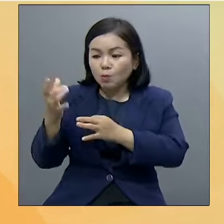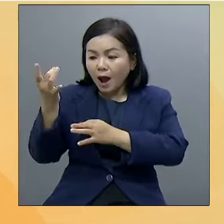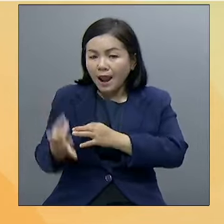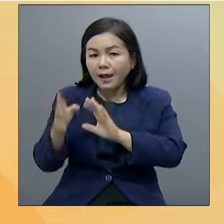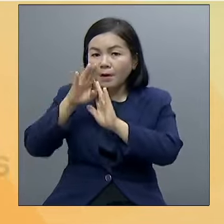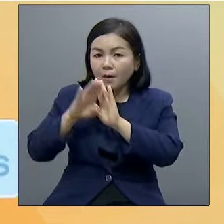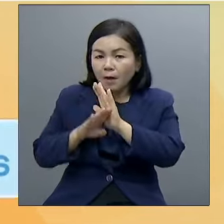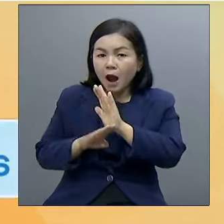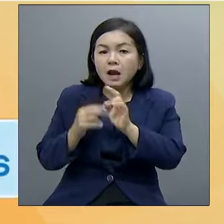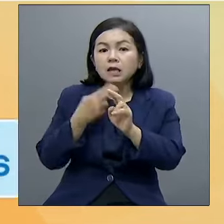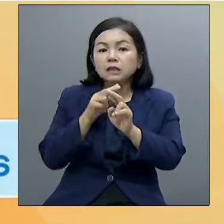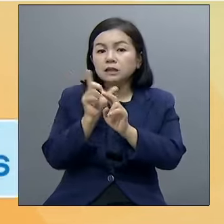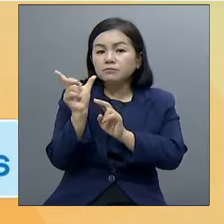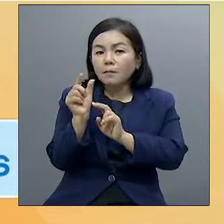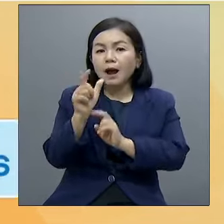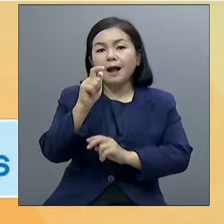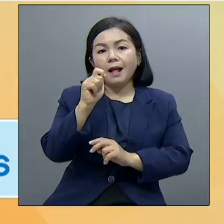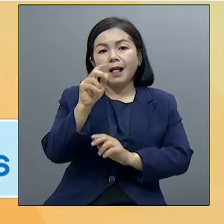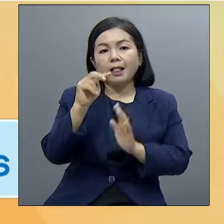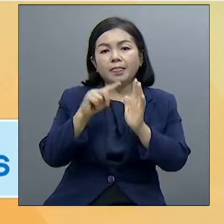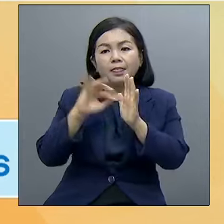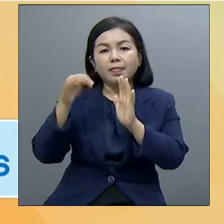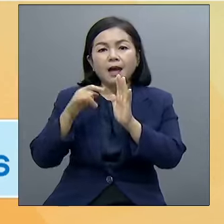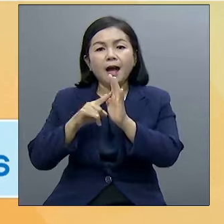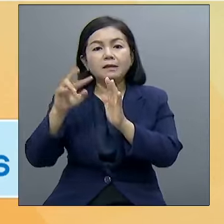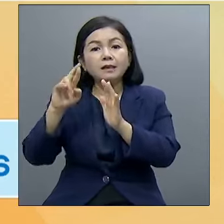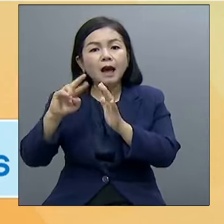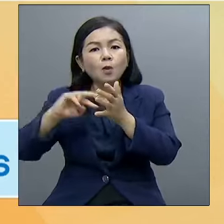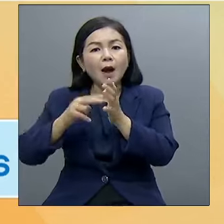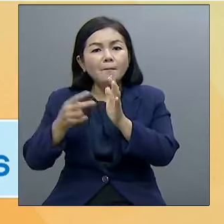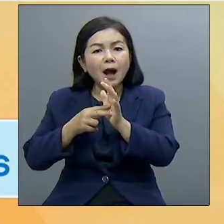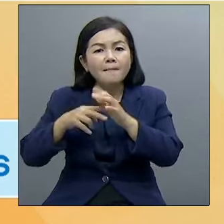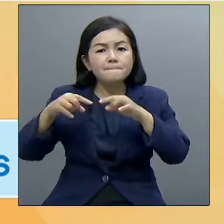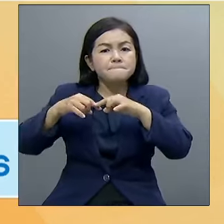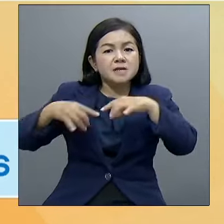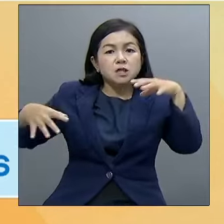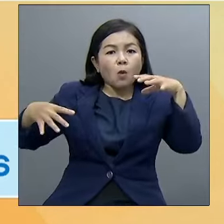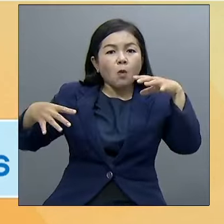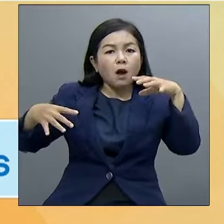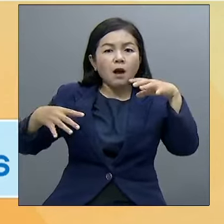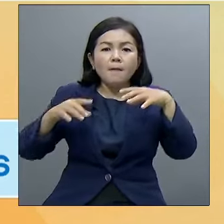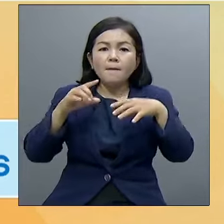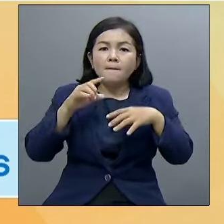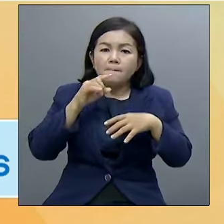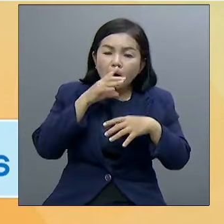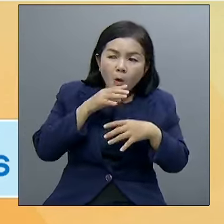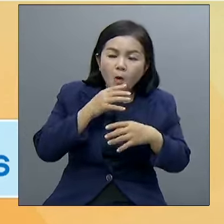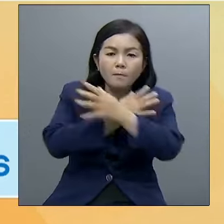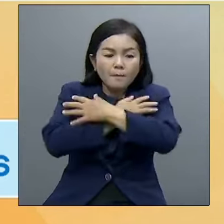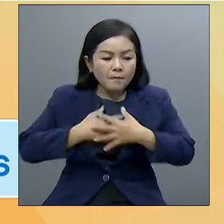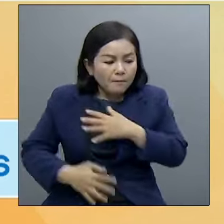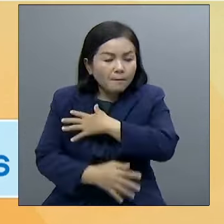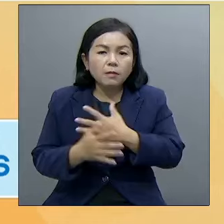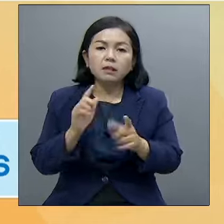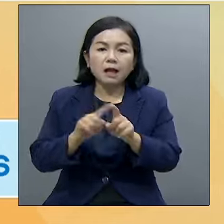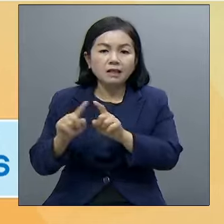หมายถึงการกระทำใดๆก็ตามที่มันไม่เหมาะสมในทางเพศ เรียกว่าอนาจาร เรียกว่าอนาจารแม้กระทั่งว่าสมมติเนี่ยสมมติน